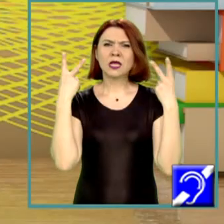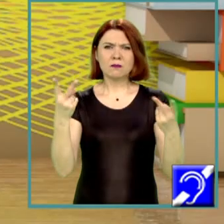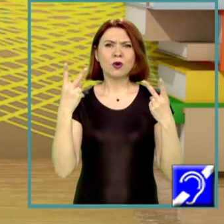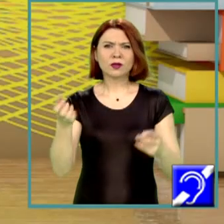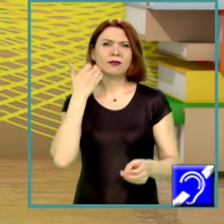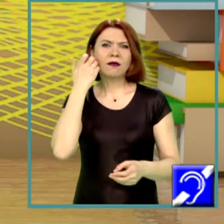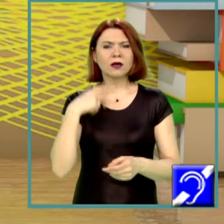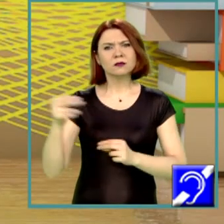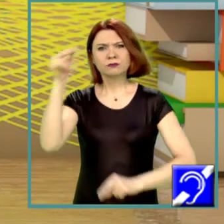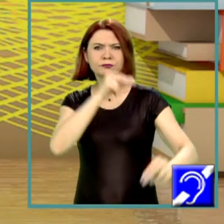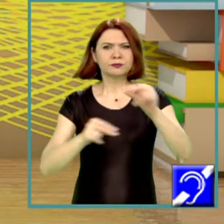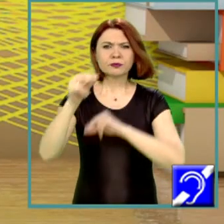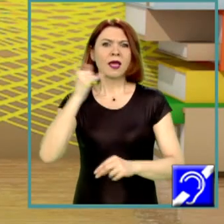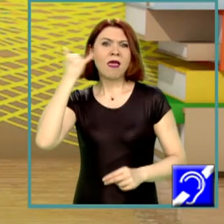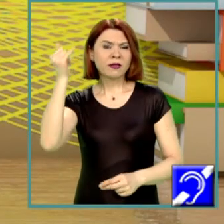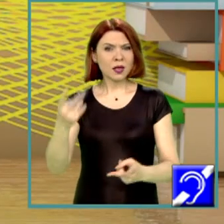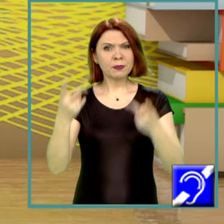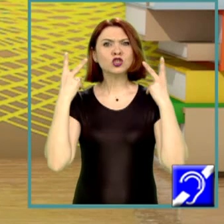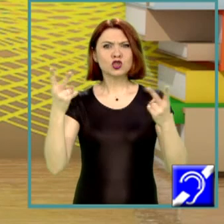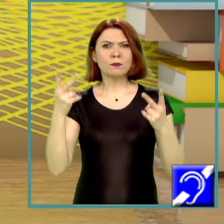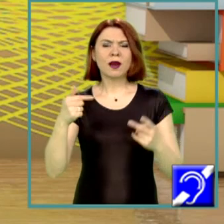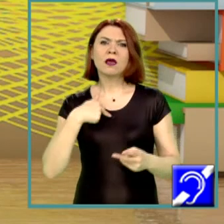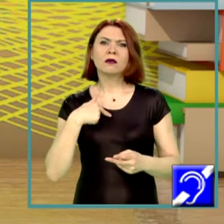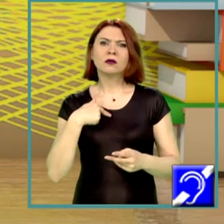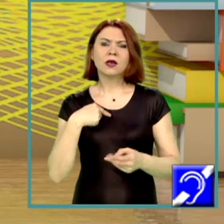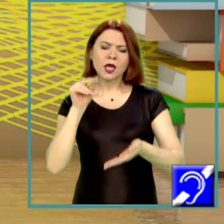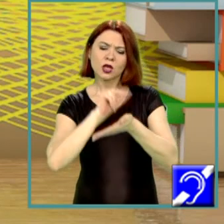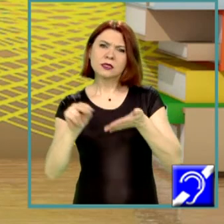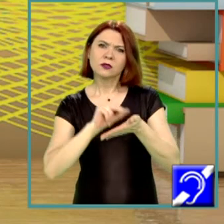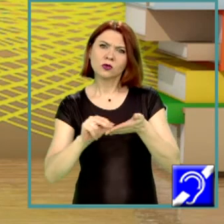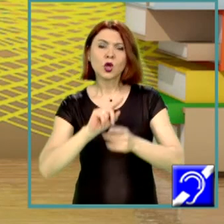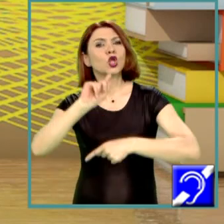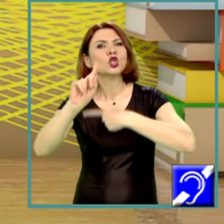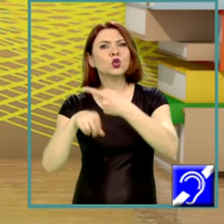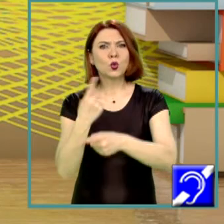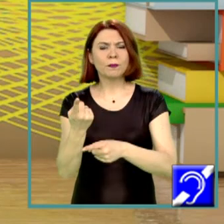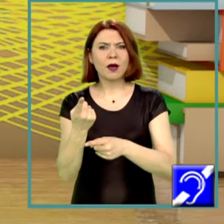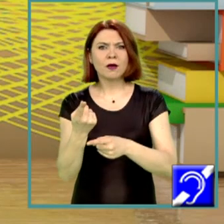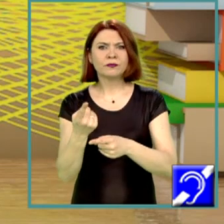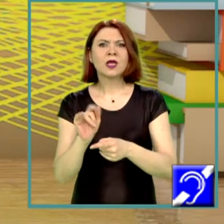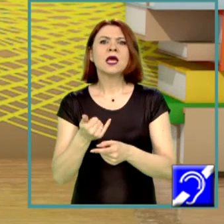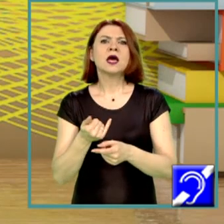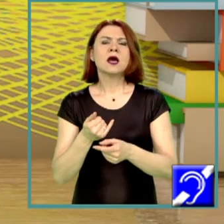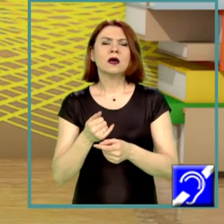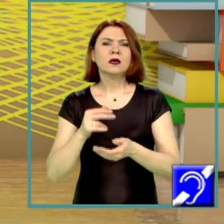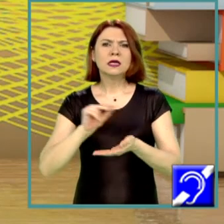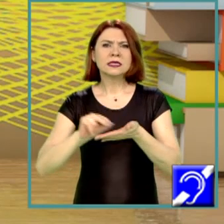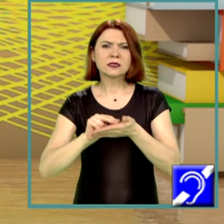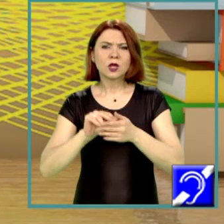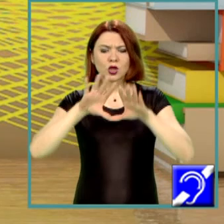atunci când îmi structurezi de ele principale pe care le voi nota ulterior în cuprinsul eseului structurat